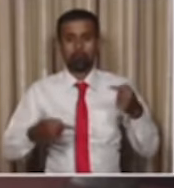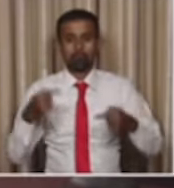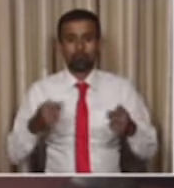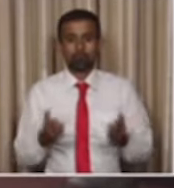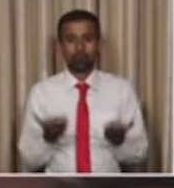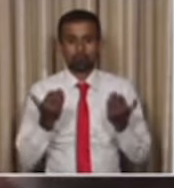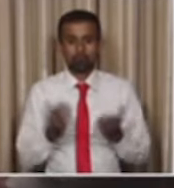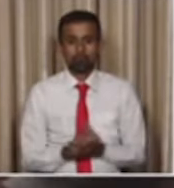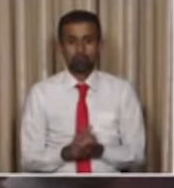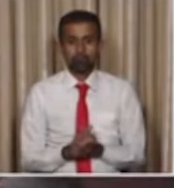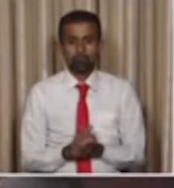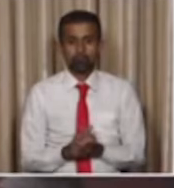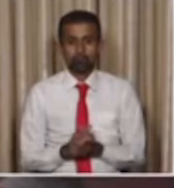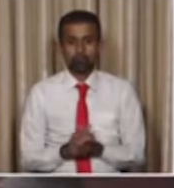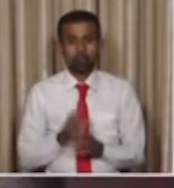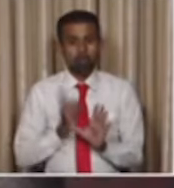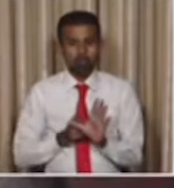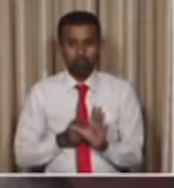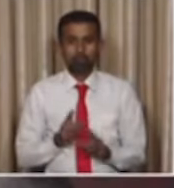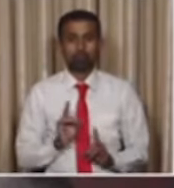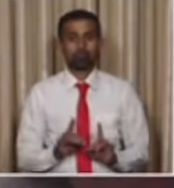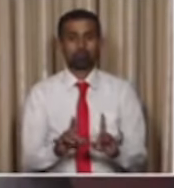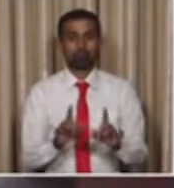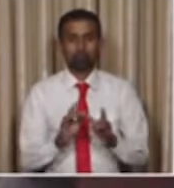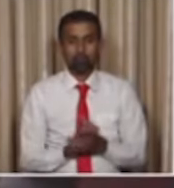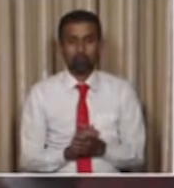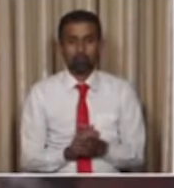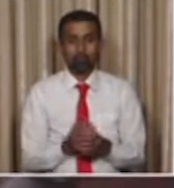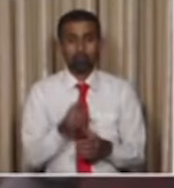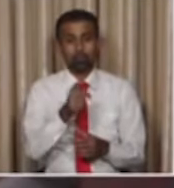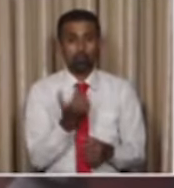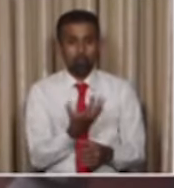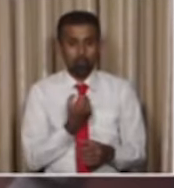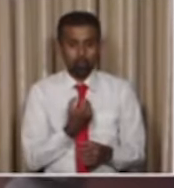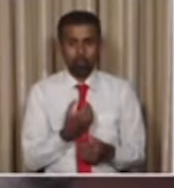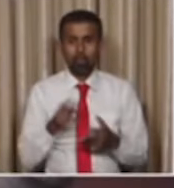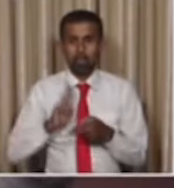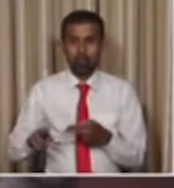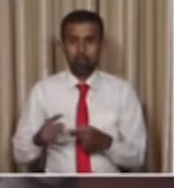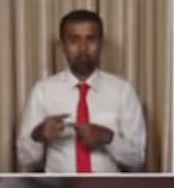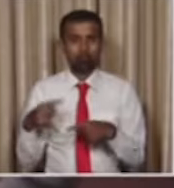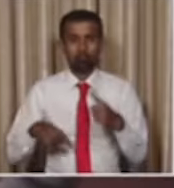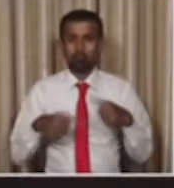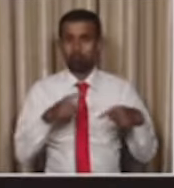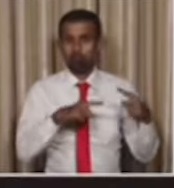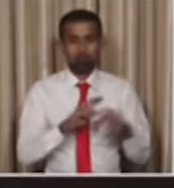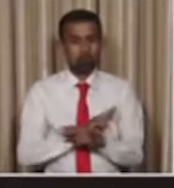ගන්න. මේක නම් සම්ප්‍රදාය හැමදාම මේක කරන්න ඕන. හොඳයි. ඔබතුමාට ඕන වෙනකොට එකයි, ඕන නැති වෙනකොට තව එකයි හැම බෑ. ඔව්